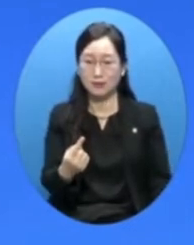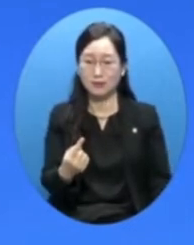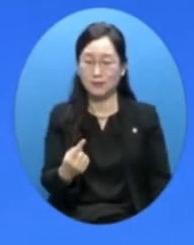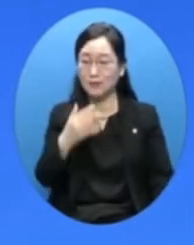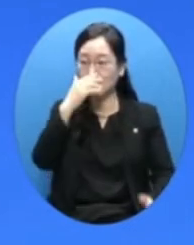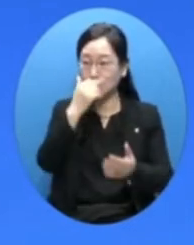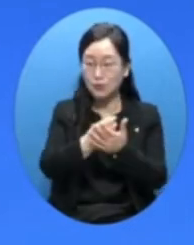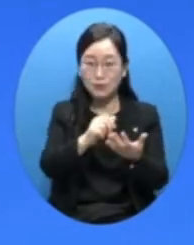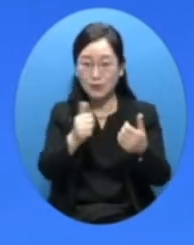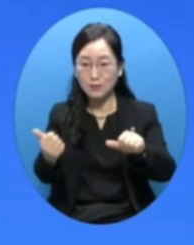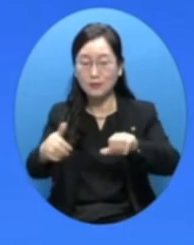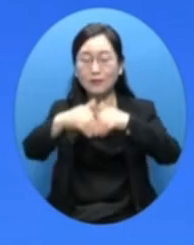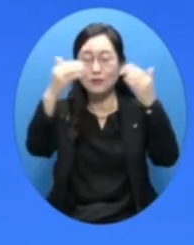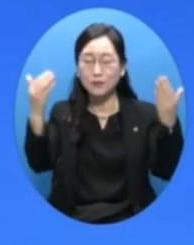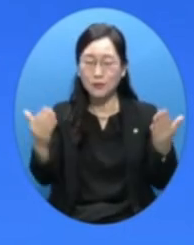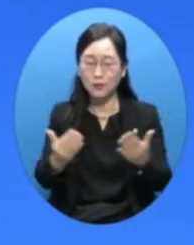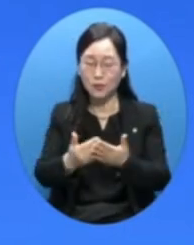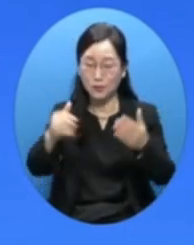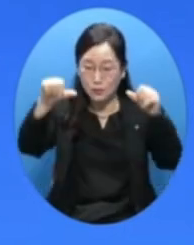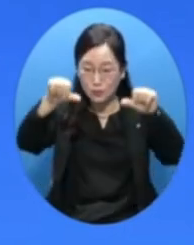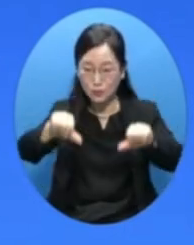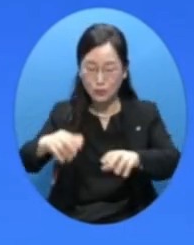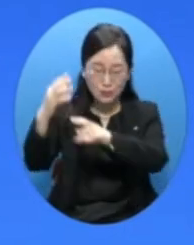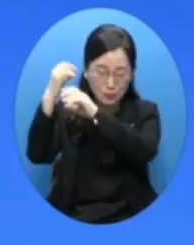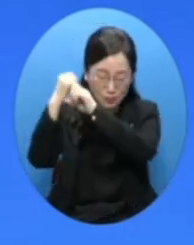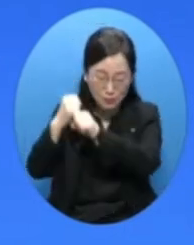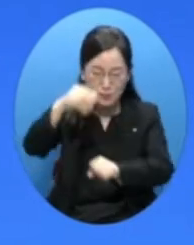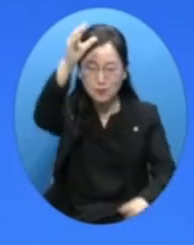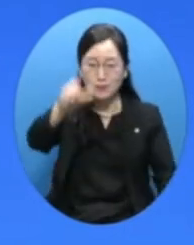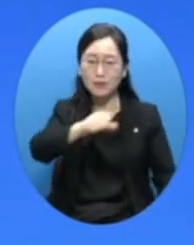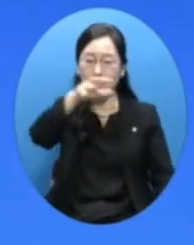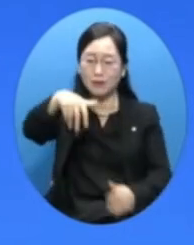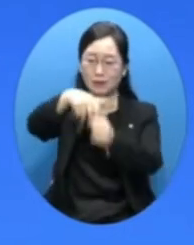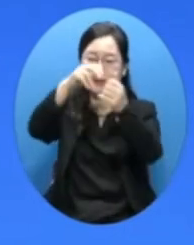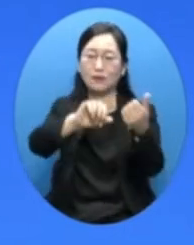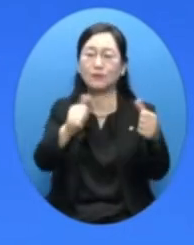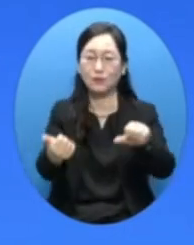죄와 사망의 모든 저주를 짊어지고 십자가 달려 돌아가시고